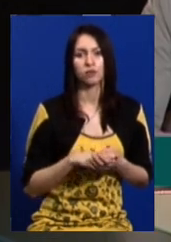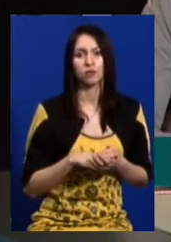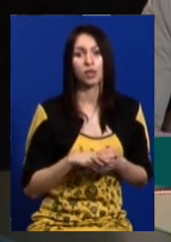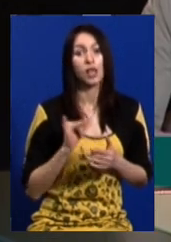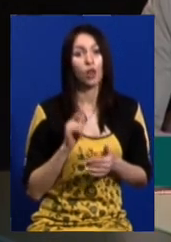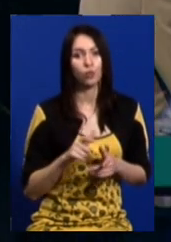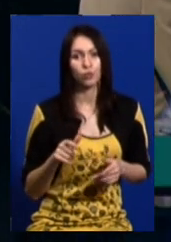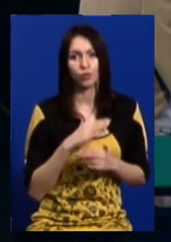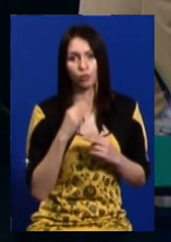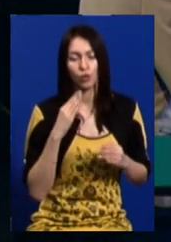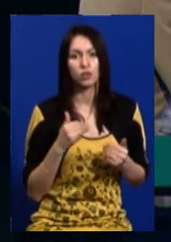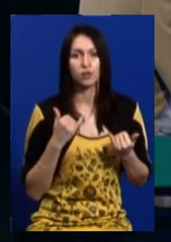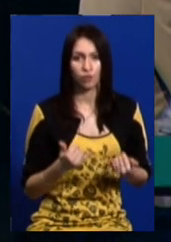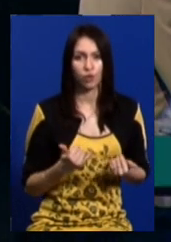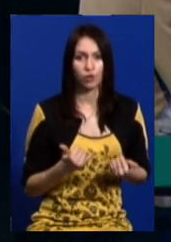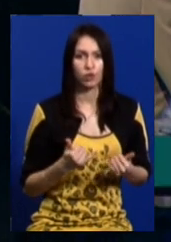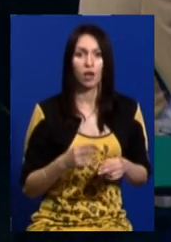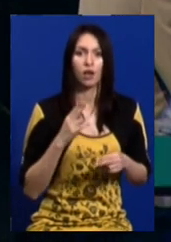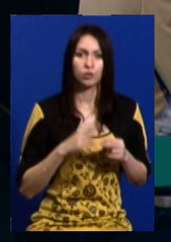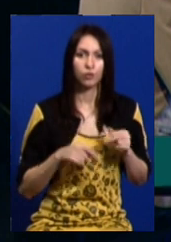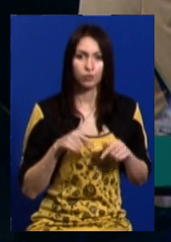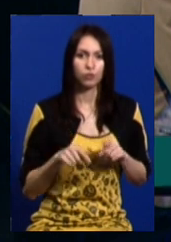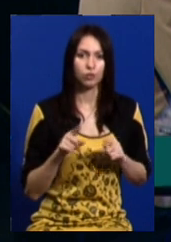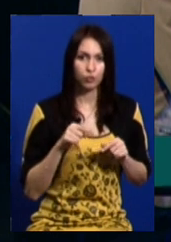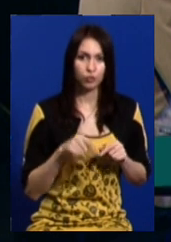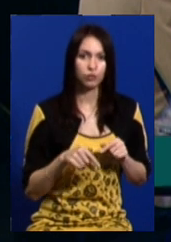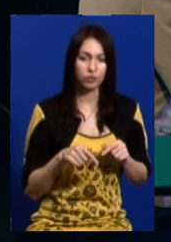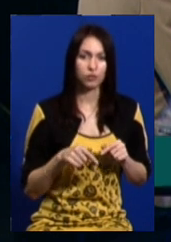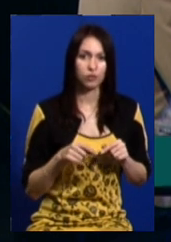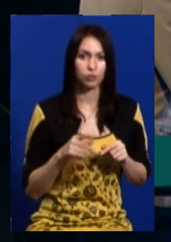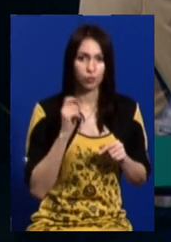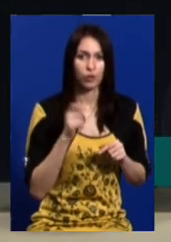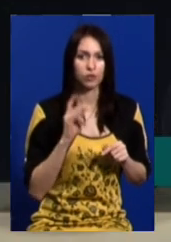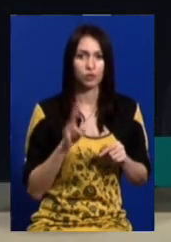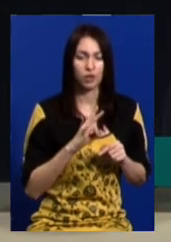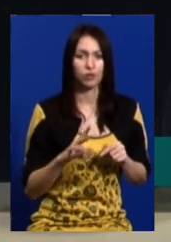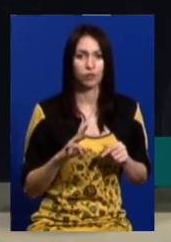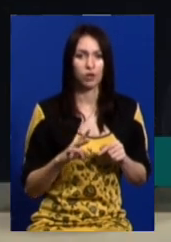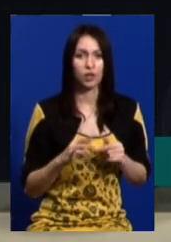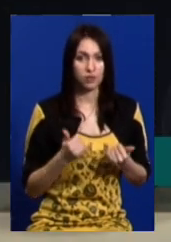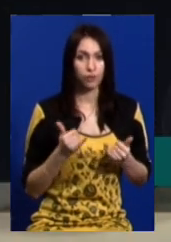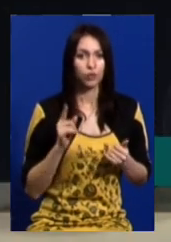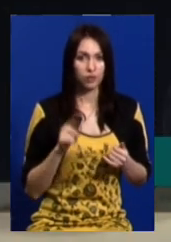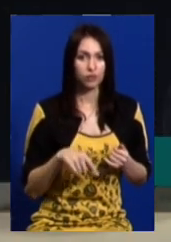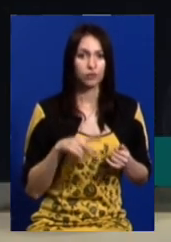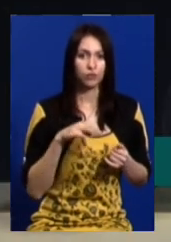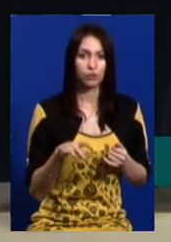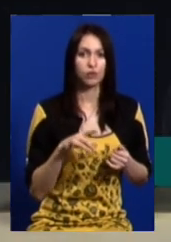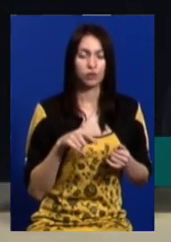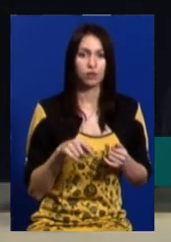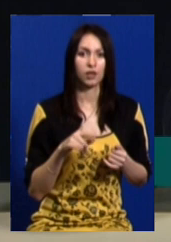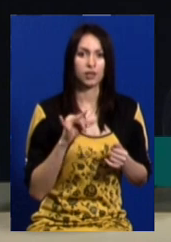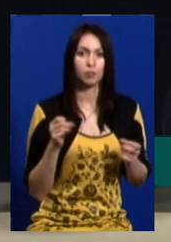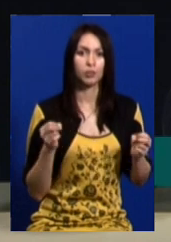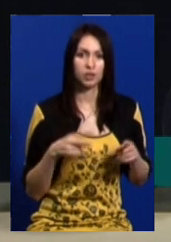І люди багато сьогодні загублені в тому, що вони всі думають, що вони ходять в українську церкву. Ось сьогодні, навіть проходячи повз одного храму, я